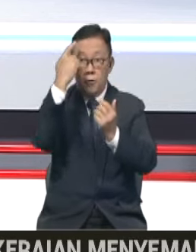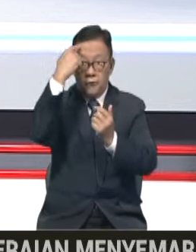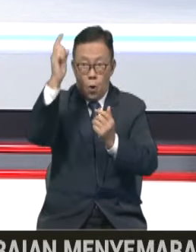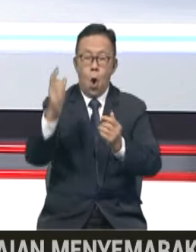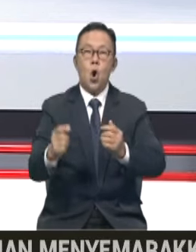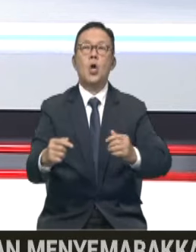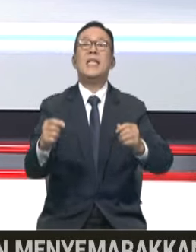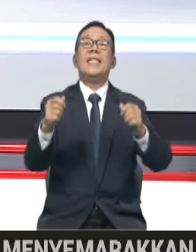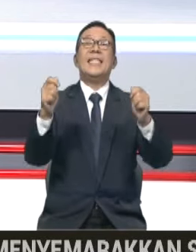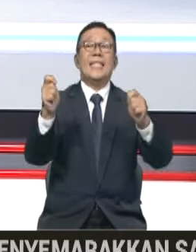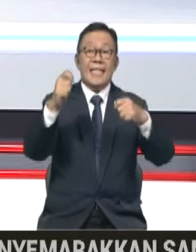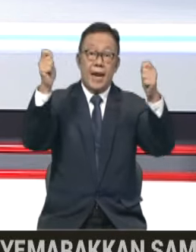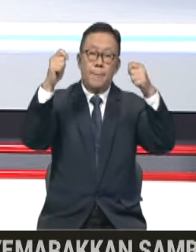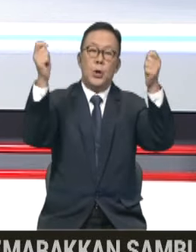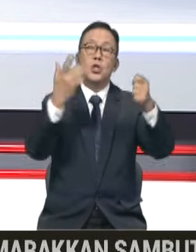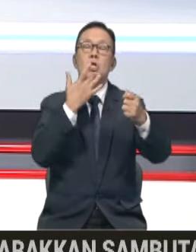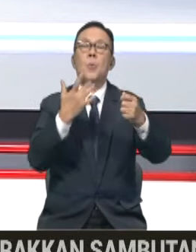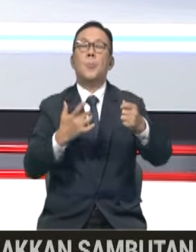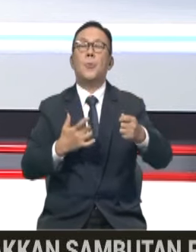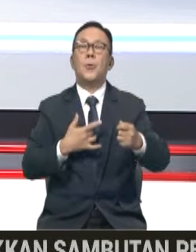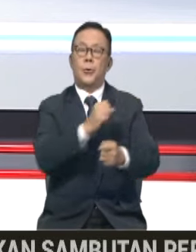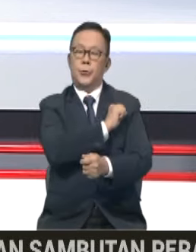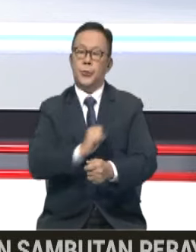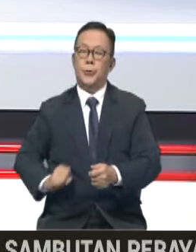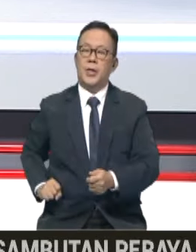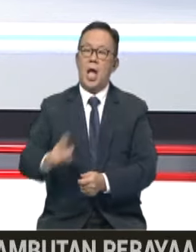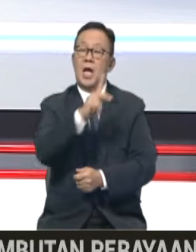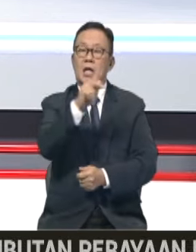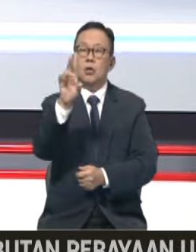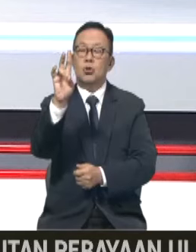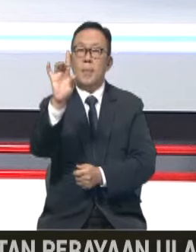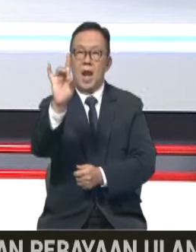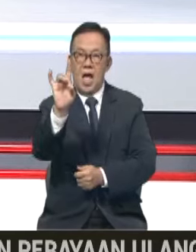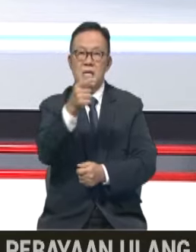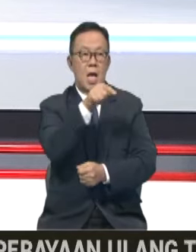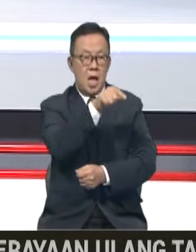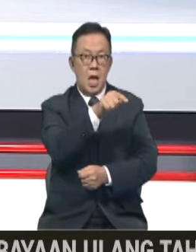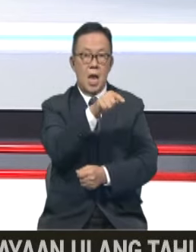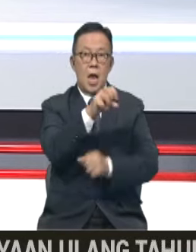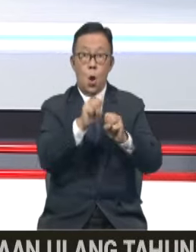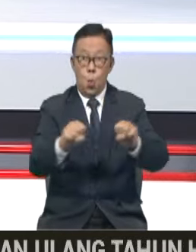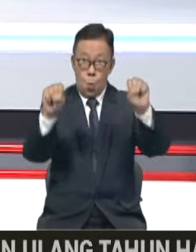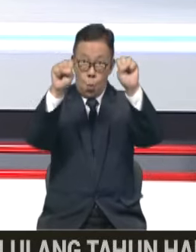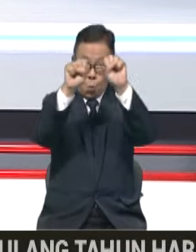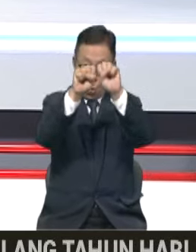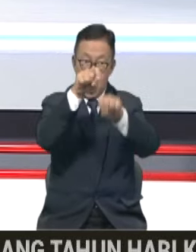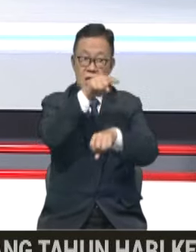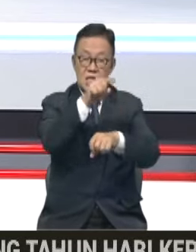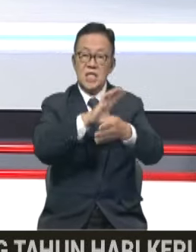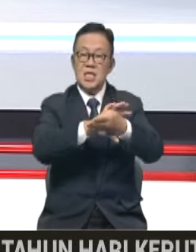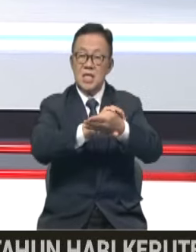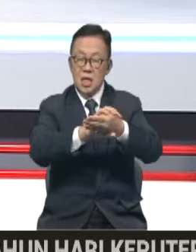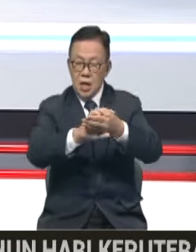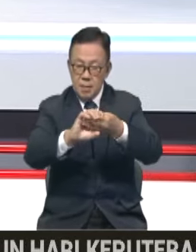tahun Hari Keputeraan ke bawah Duli Yang Maha Mulia ke-78. Majlis diadakan di Surau Bangunan Kementerian Kewangan